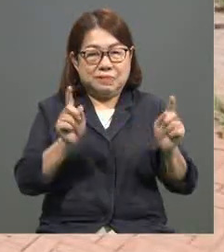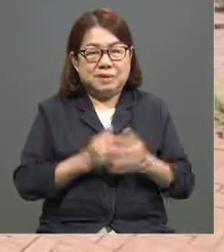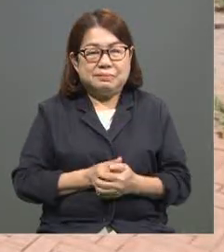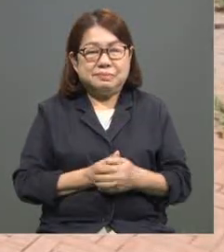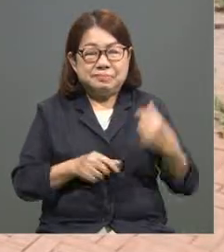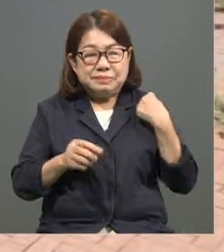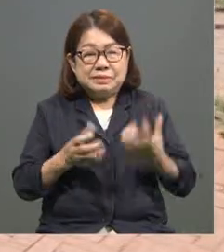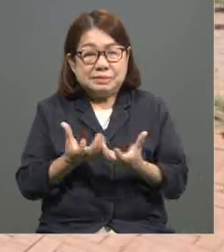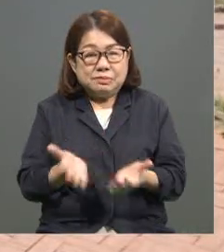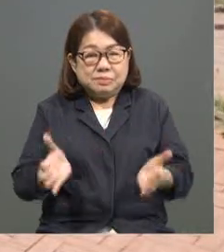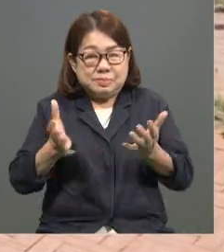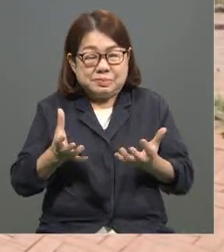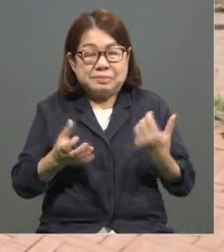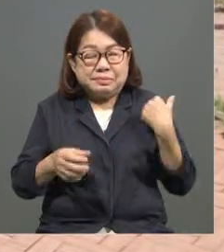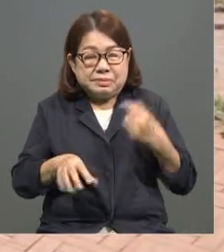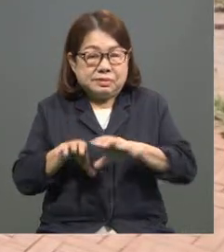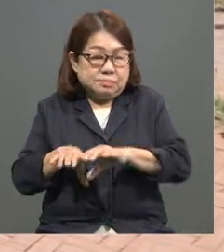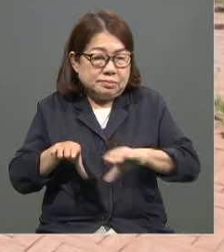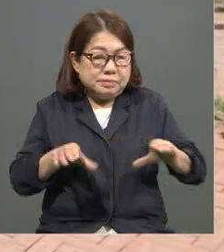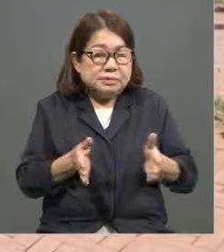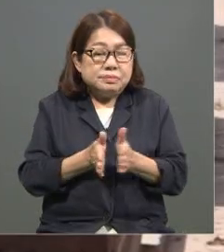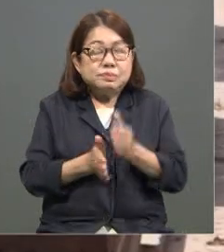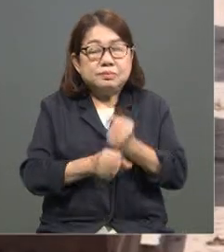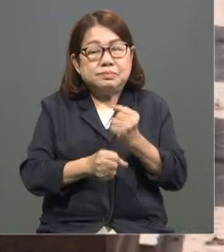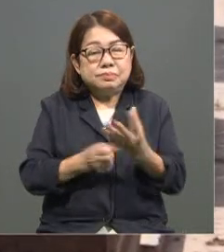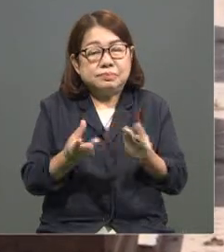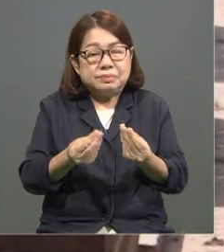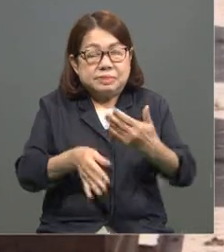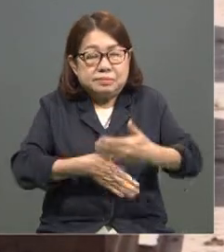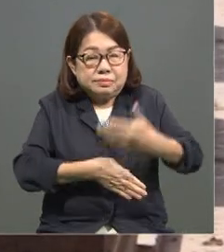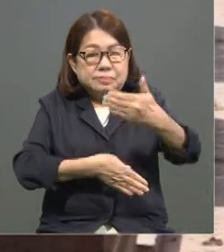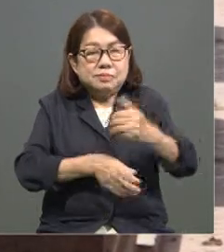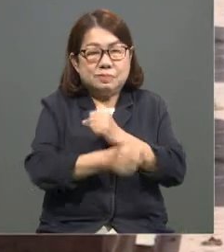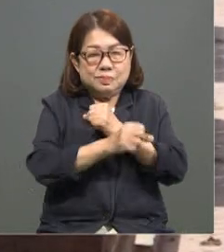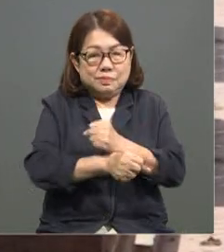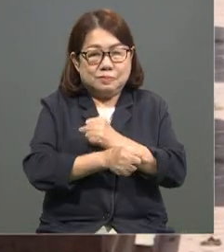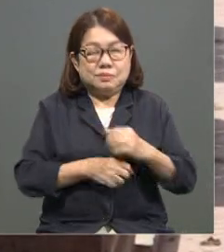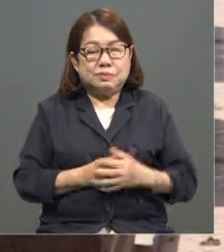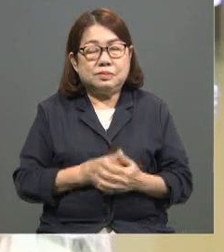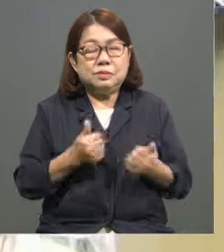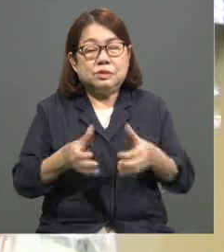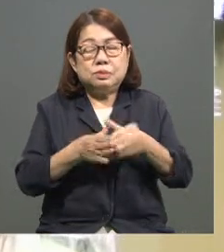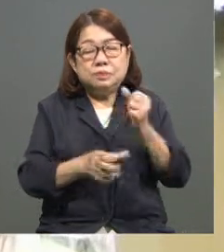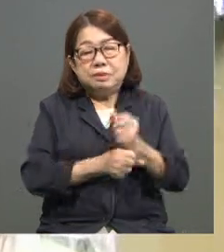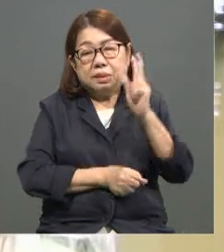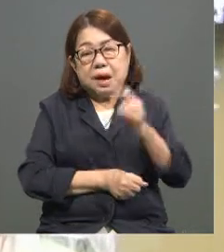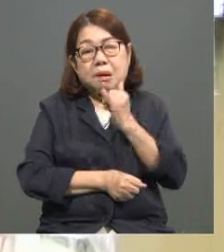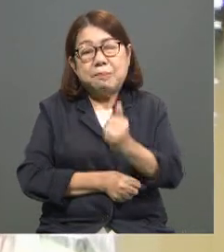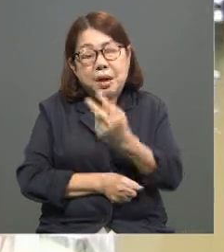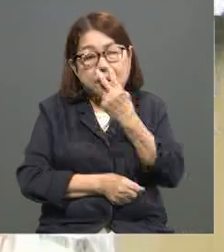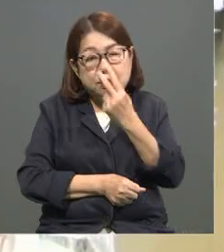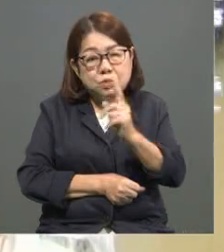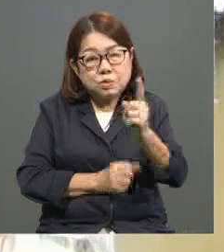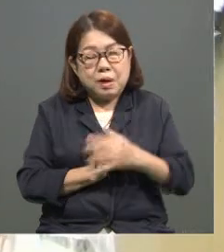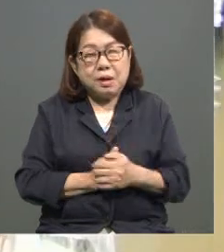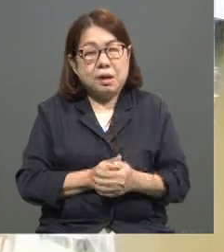วางแนวกระสอบทรายหรือว่าทำคันดินขึ้นมากั้นน้ำค่ะอีกจุดนึงที่วันนี้ทีมข่าวเราลงไปสำรวจอยู่ที่ตำบล